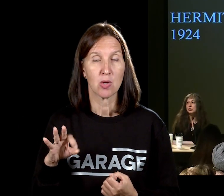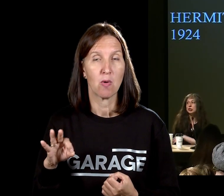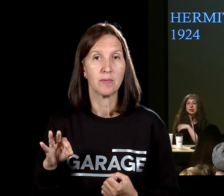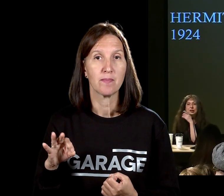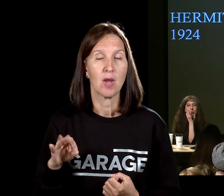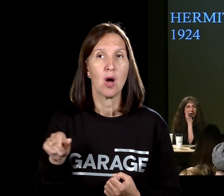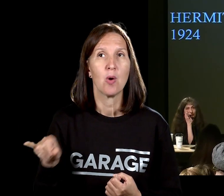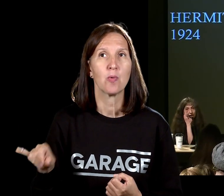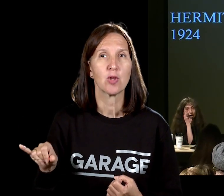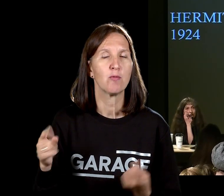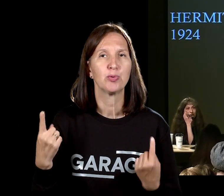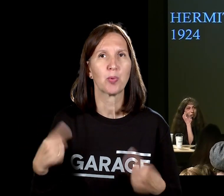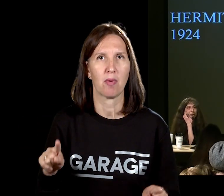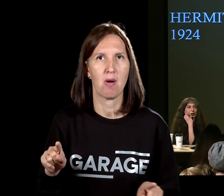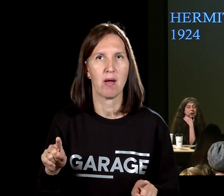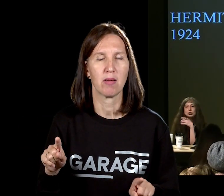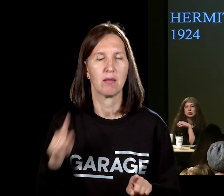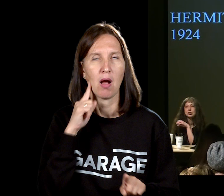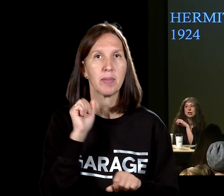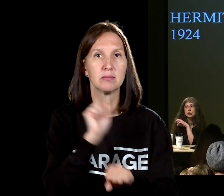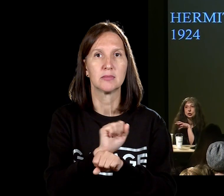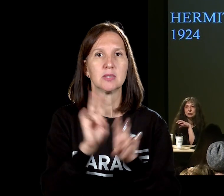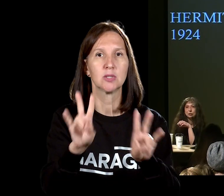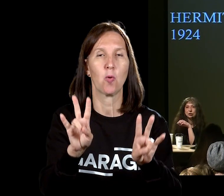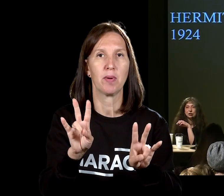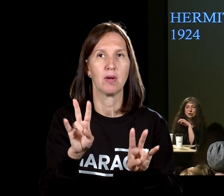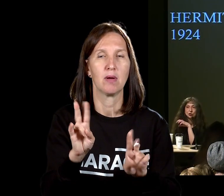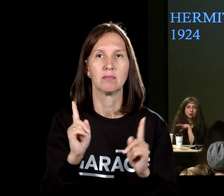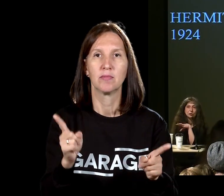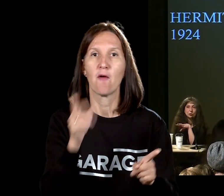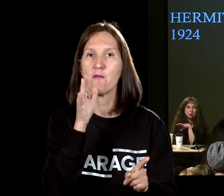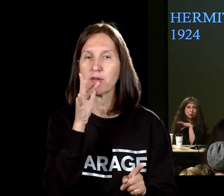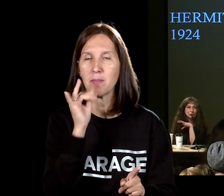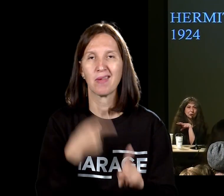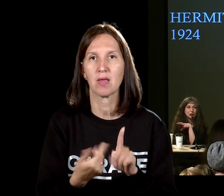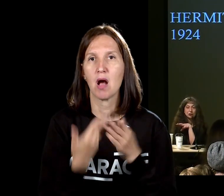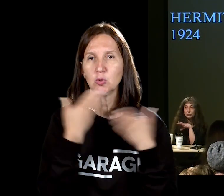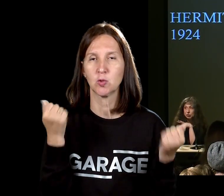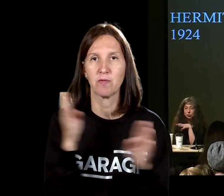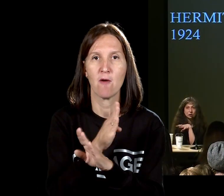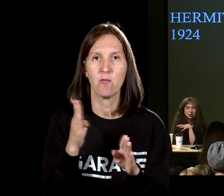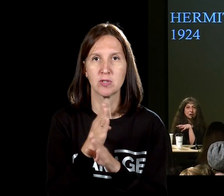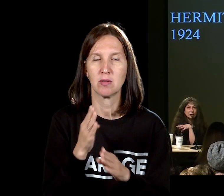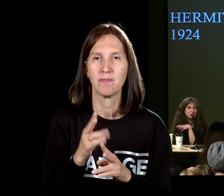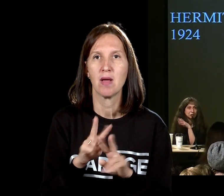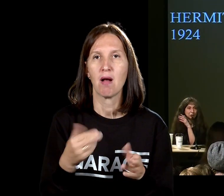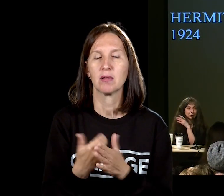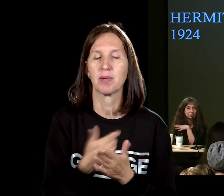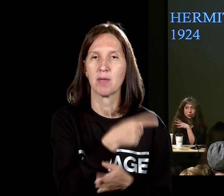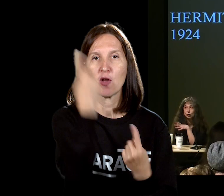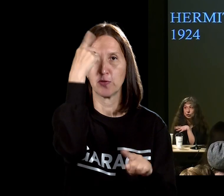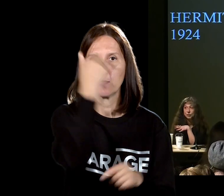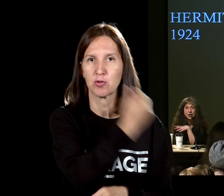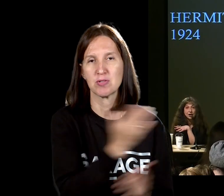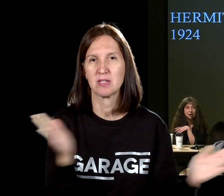это не неподвижность оцепенения, да, это не неподвижность вот этого замершего времени и выкоченного воздуха, который есть в работах Декирика и который